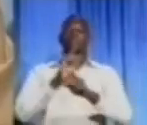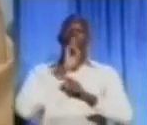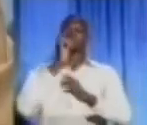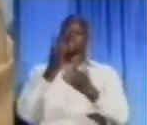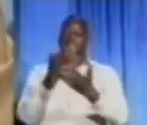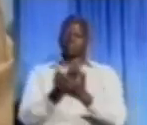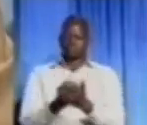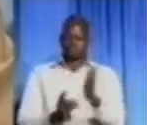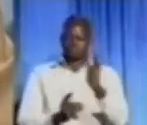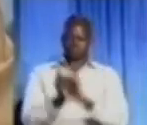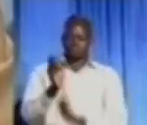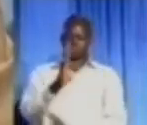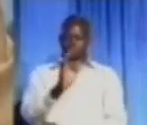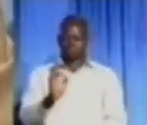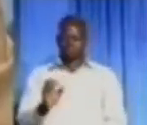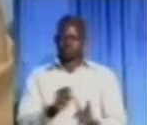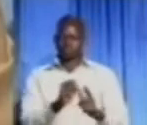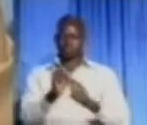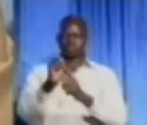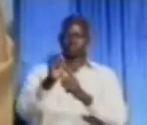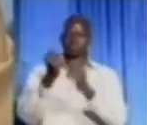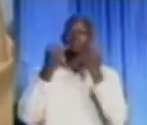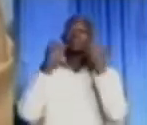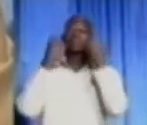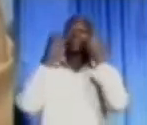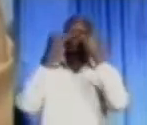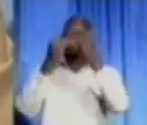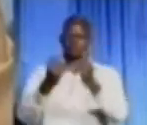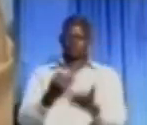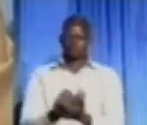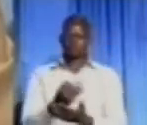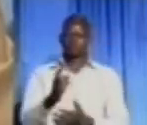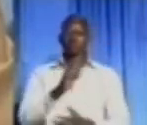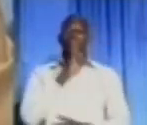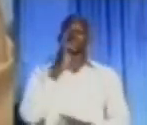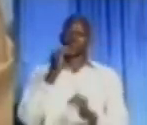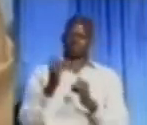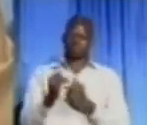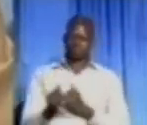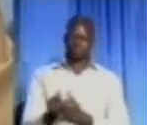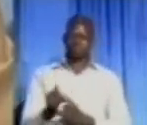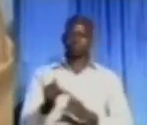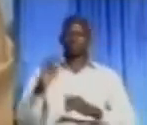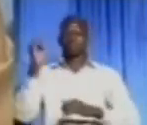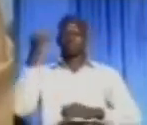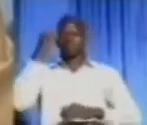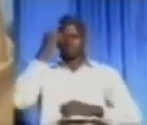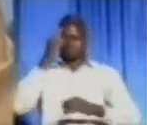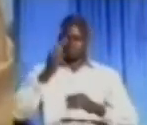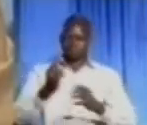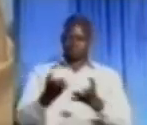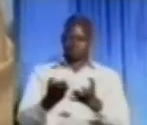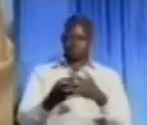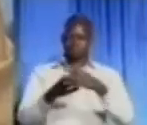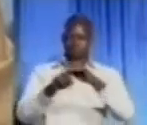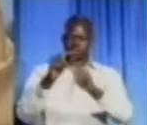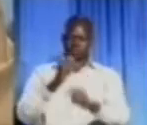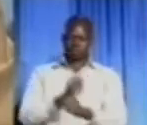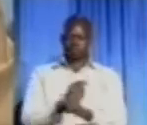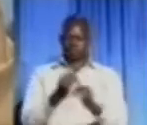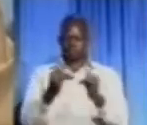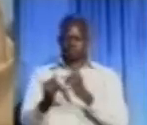du Burkina. Selon les informations, les financements sont déjà bouclés et le gouvernement compte lancer les travaux d'ici à